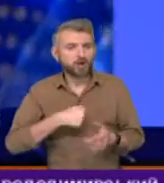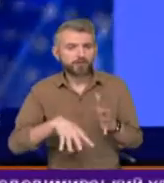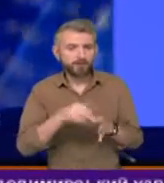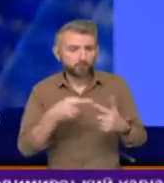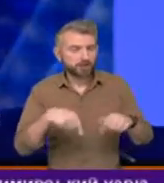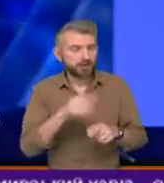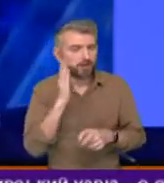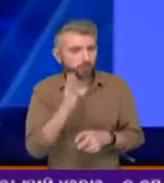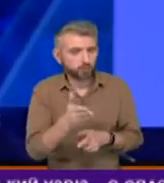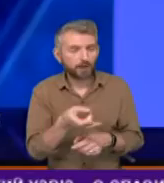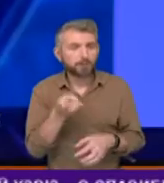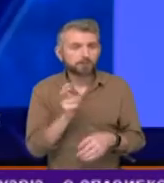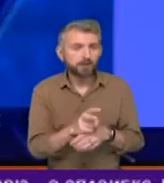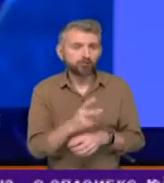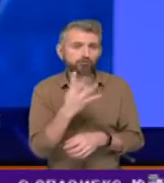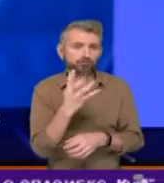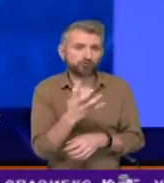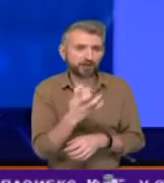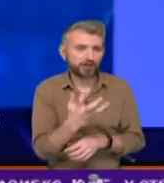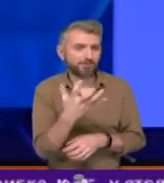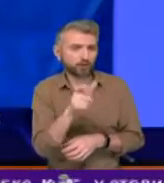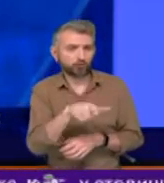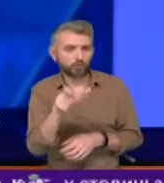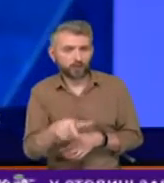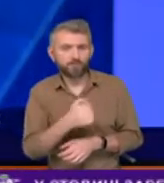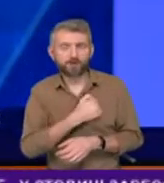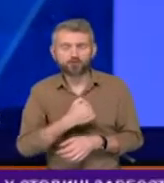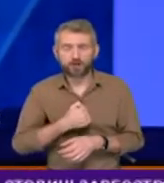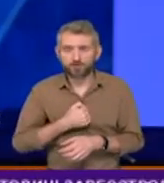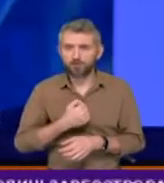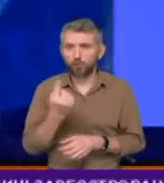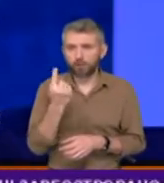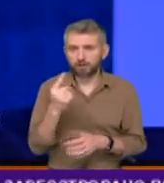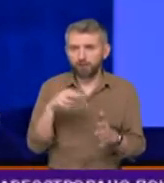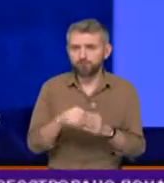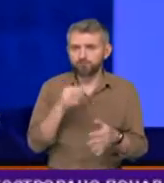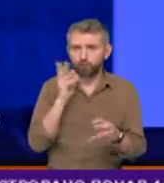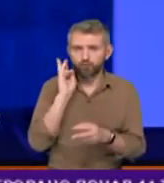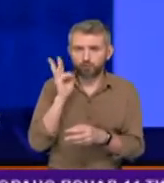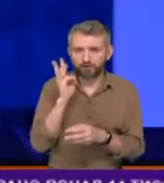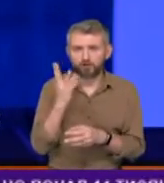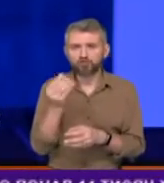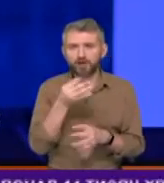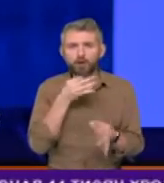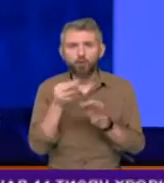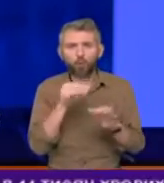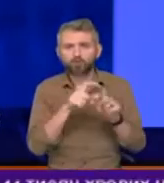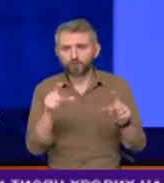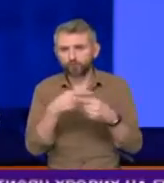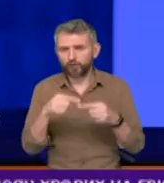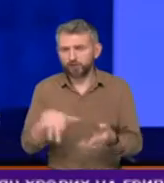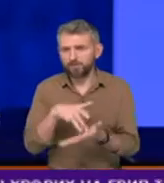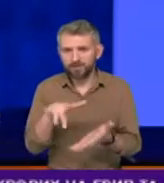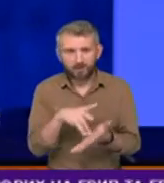дільниця буде. А то прийдуть 400, хто не стоїть 500, на обліку, ні, в Варшаві буде одна. В посольстві. Одна в посольстві і в решті консульстві в інших містах. Тому,